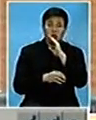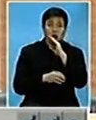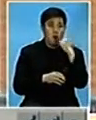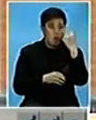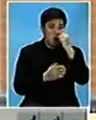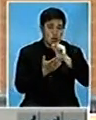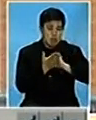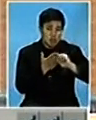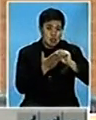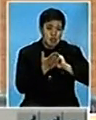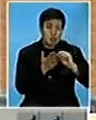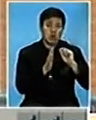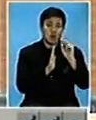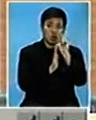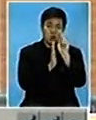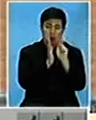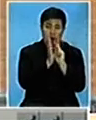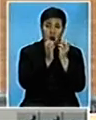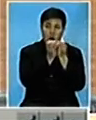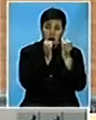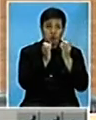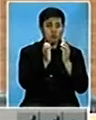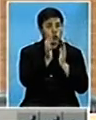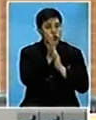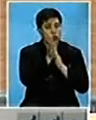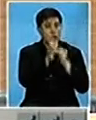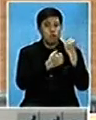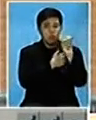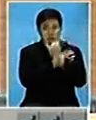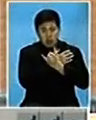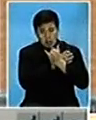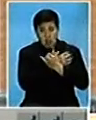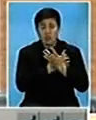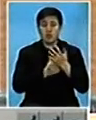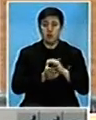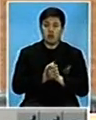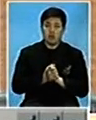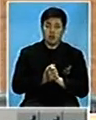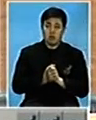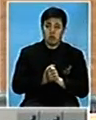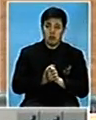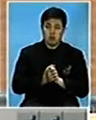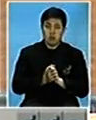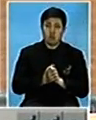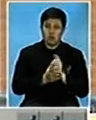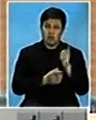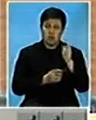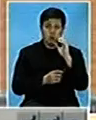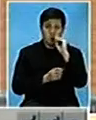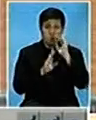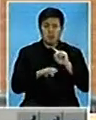ครไปเขียนรัฐธรรมนูญในทํานองว่าไปยกย่องต่างประเทศใช่มั้ยครับเขาพูดอย่างนี้เนี่